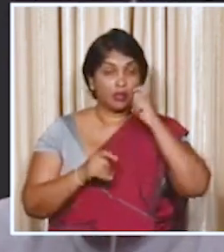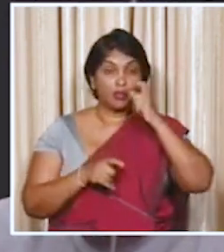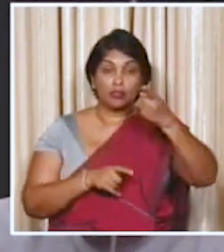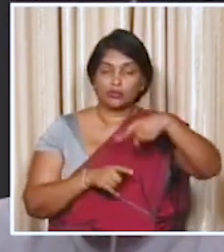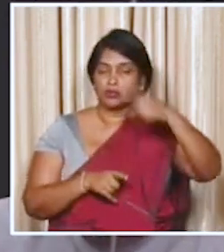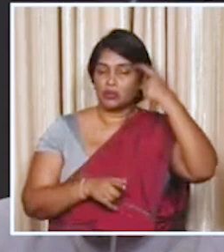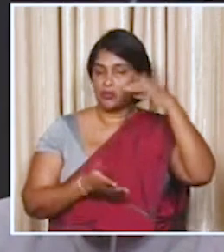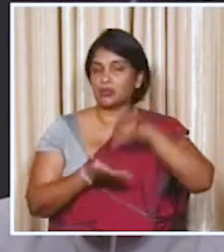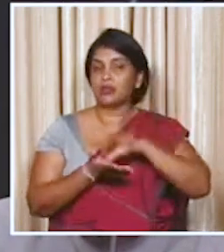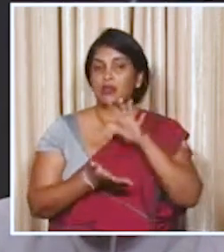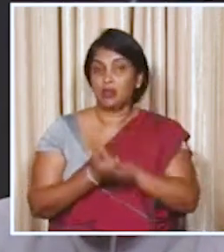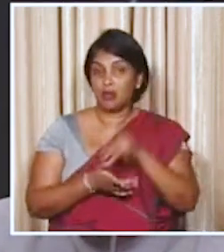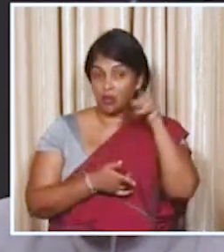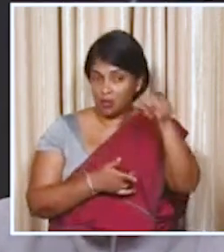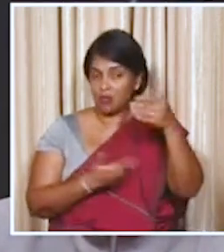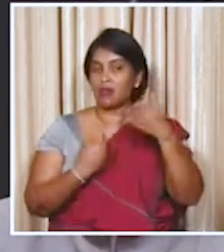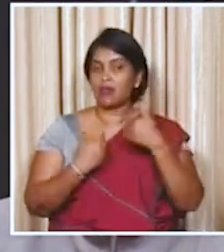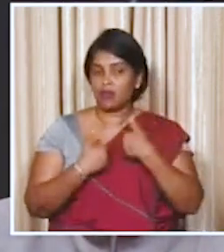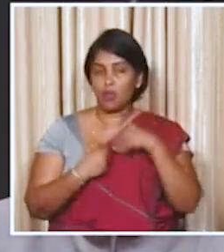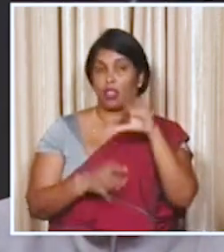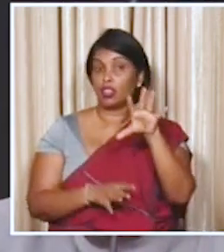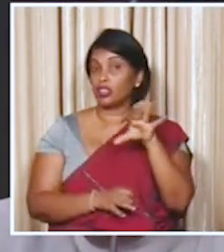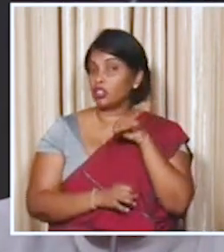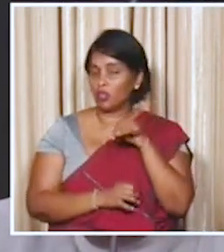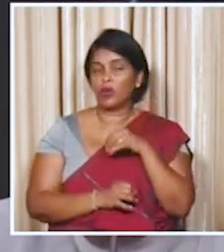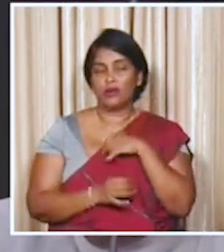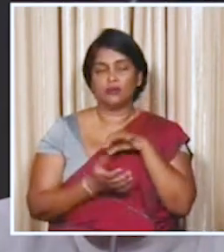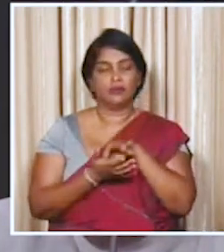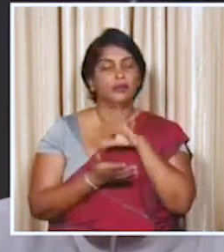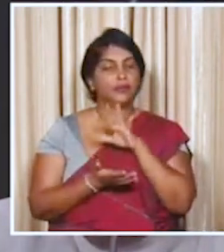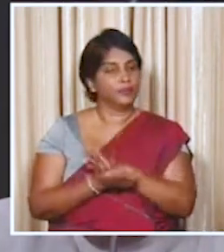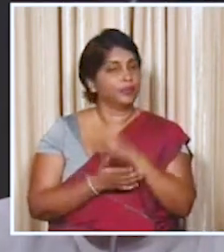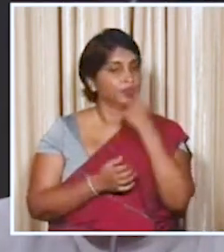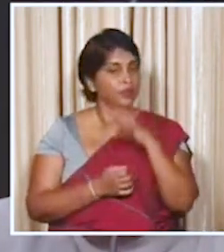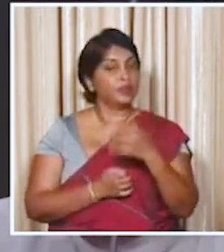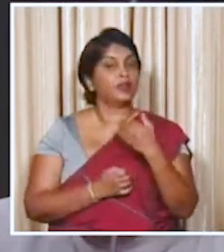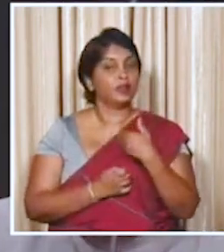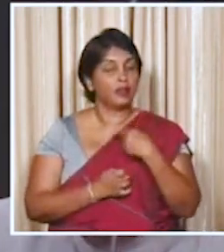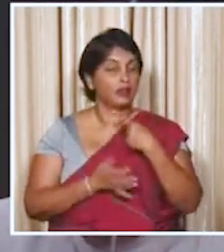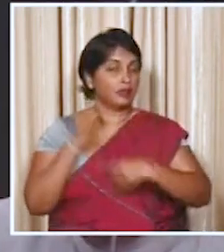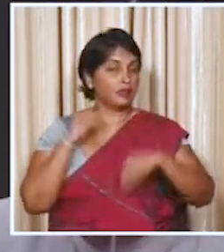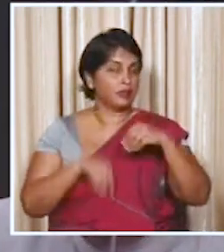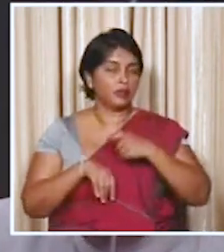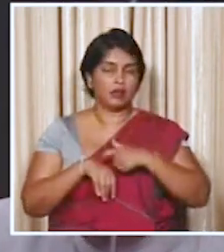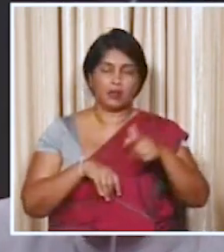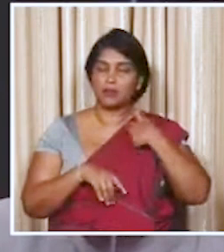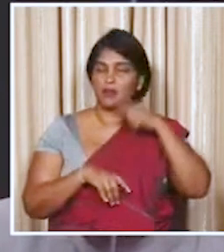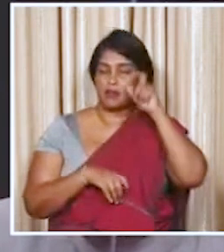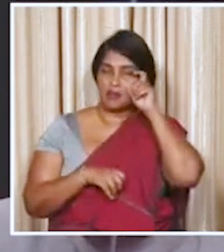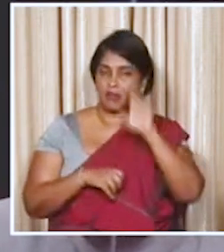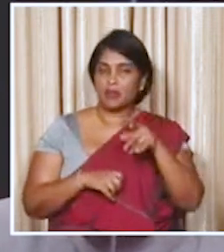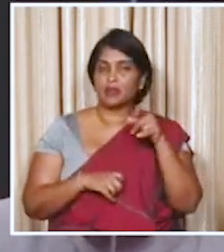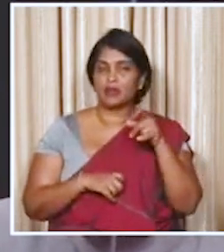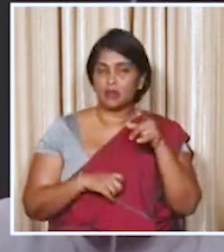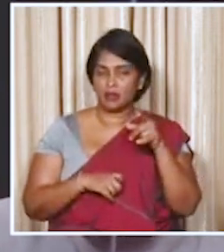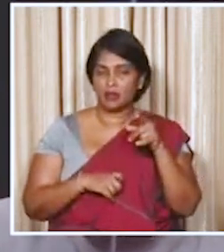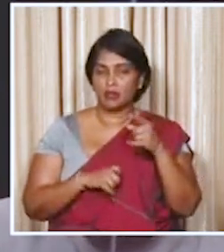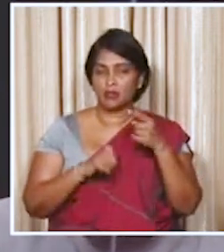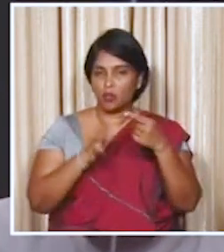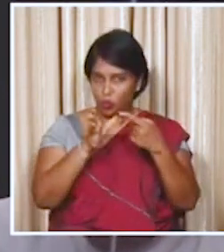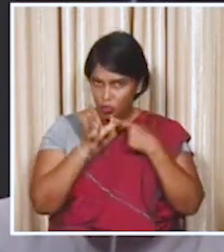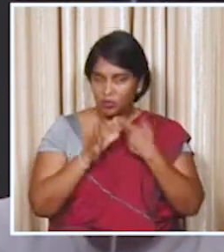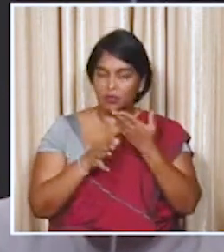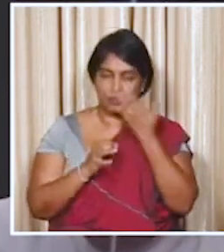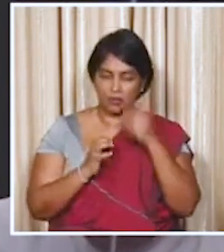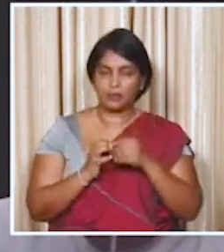කරයි ඔබතුමාලාද අපිද තෝරගන්නේ කියන එක තීන්දුව කරයි. ඒ නිසා අපි ඒක මැතිවරණ කාලෙකදී අපි ඒක බලමු. ඔබතුමියට උත්තර දෙන්න අවශ්‍ය නම්